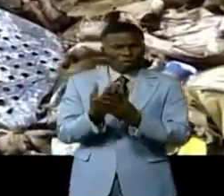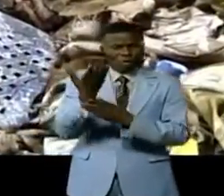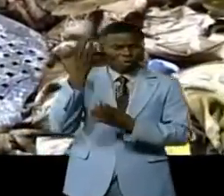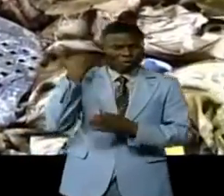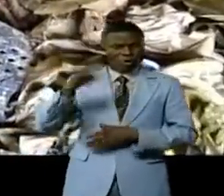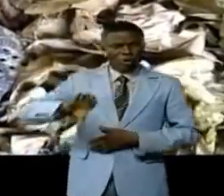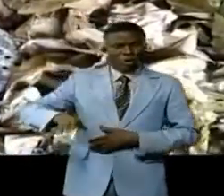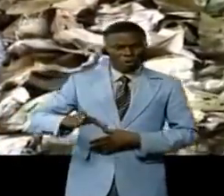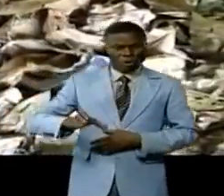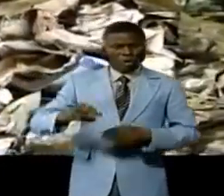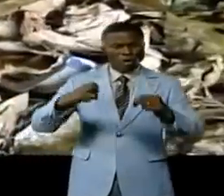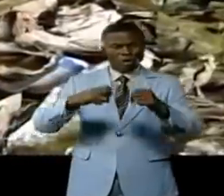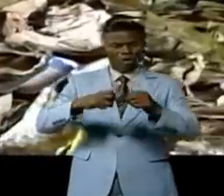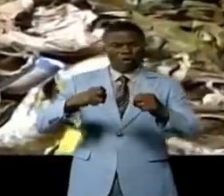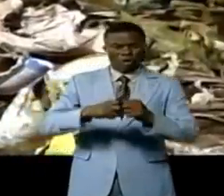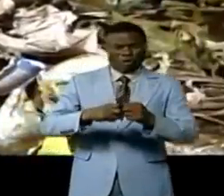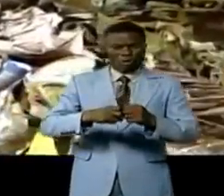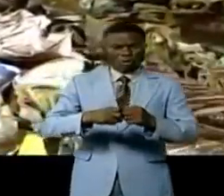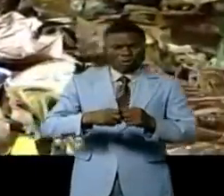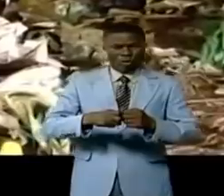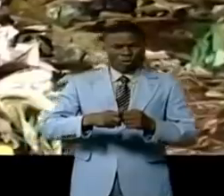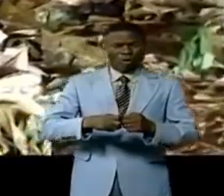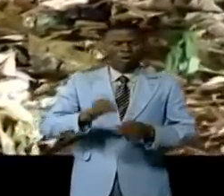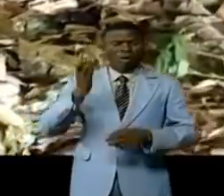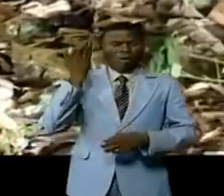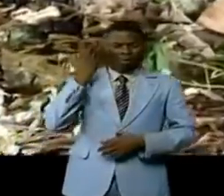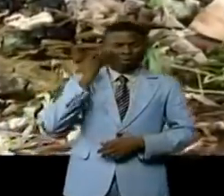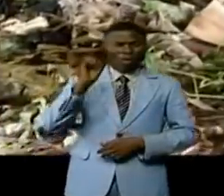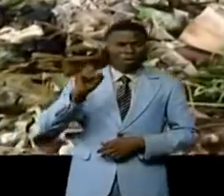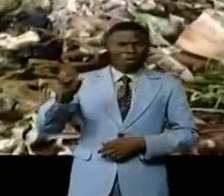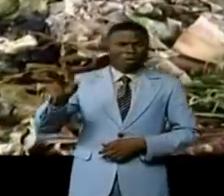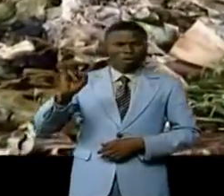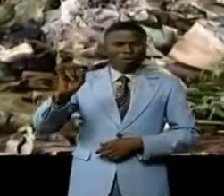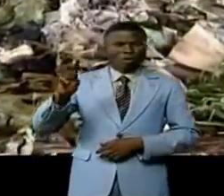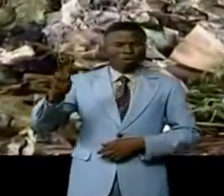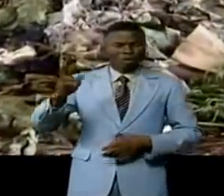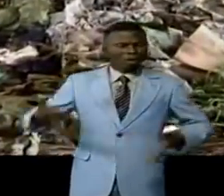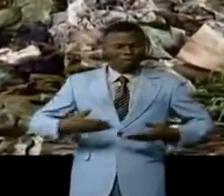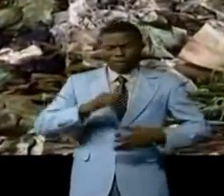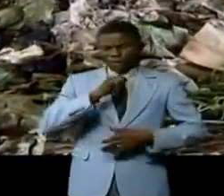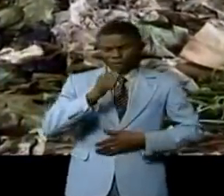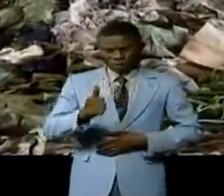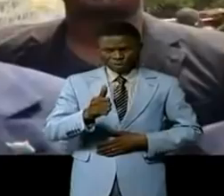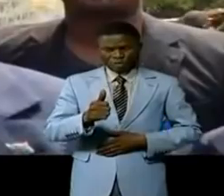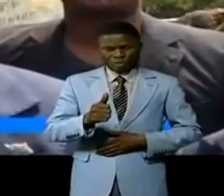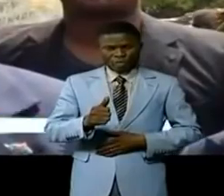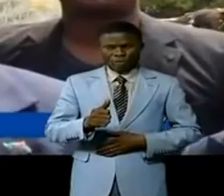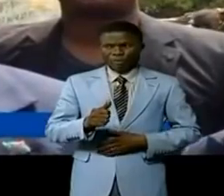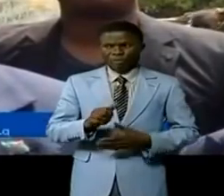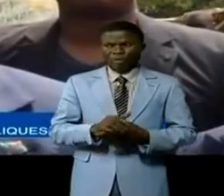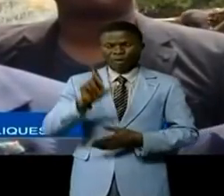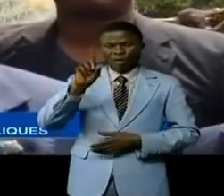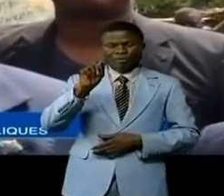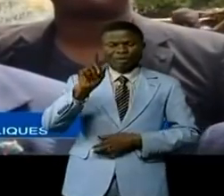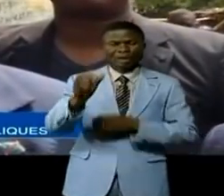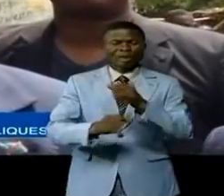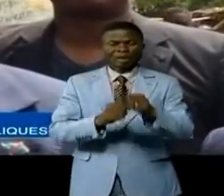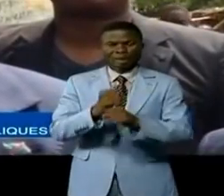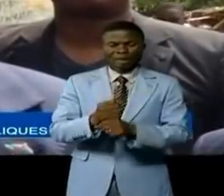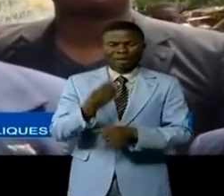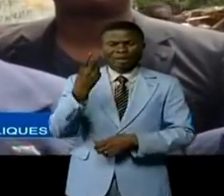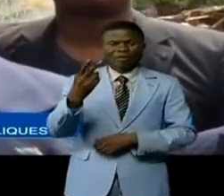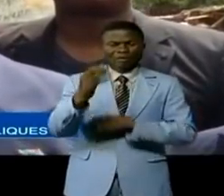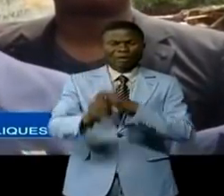hydrauliques et électricité, Olivier Mouenzemoukaleng, déplore. Après plus de 20 ans, nous